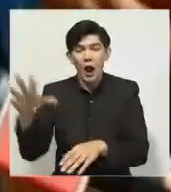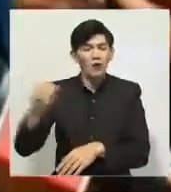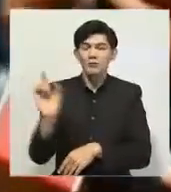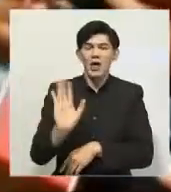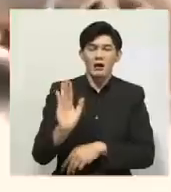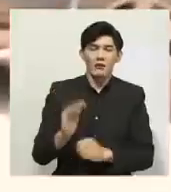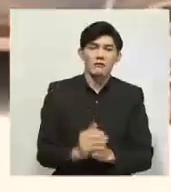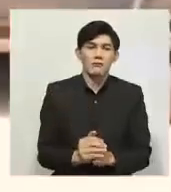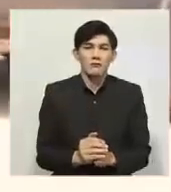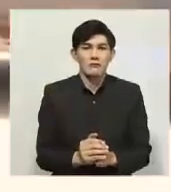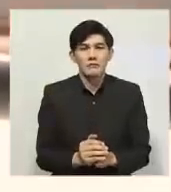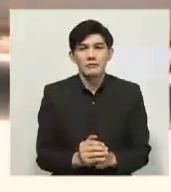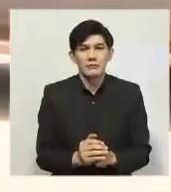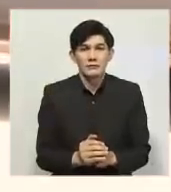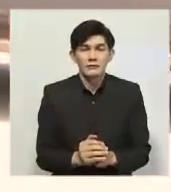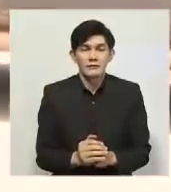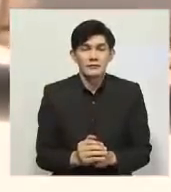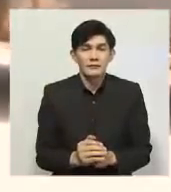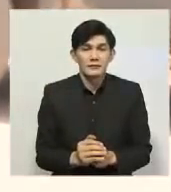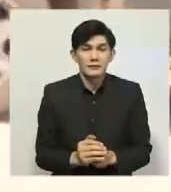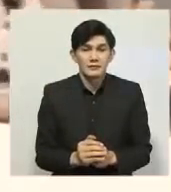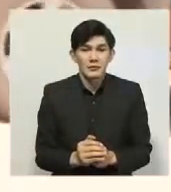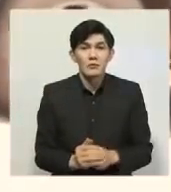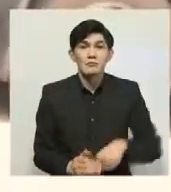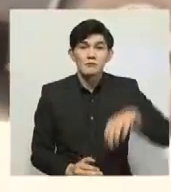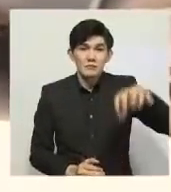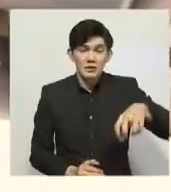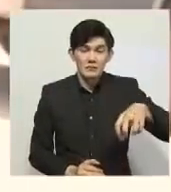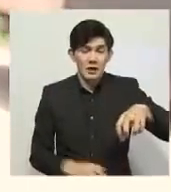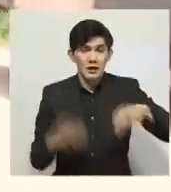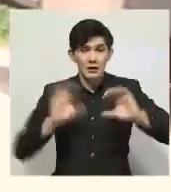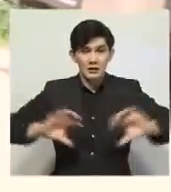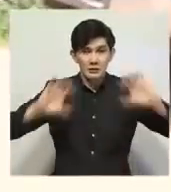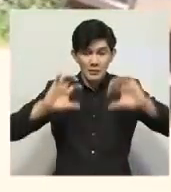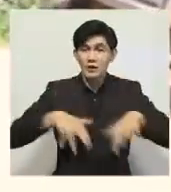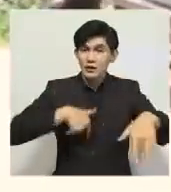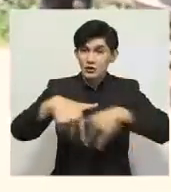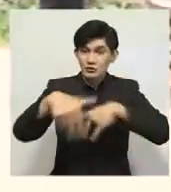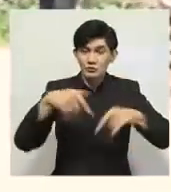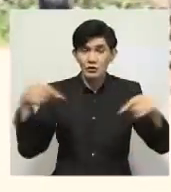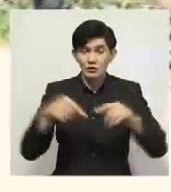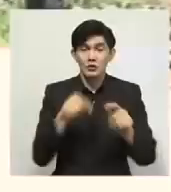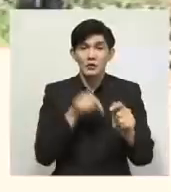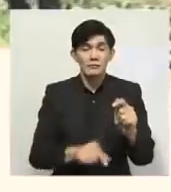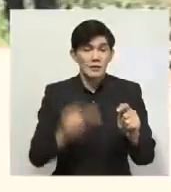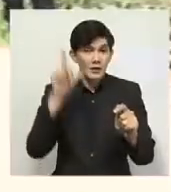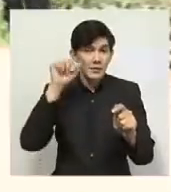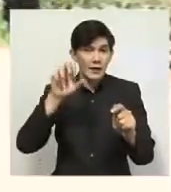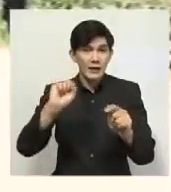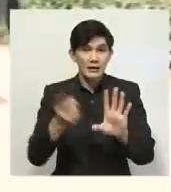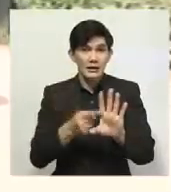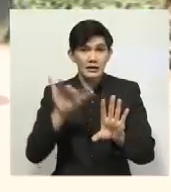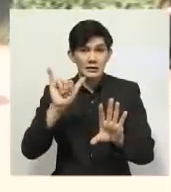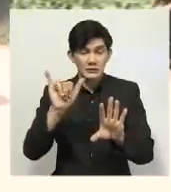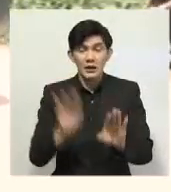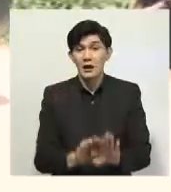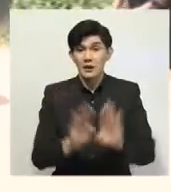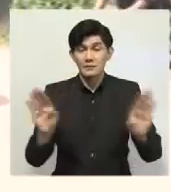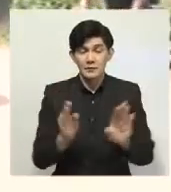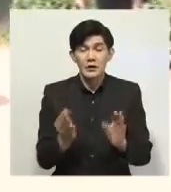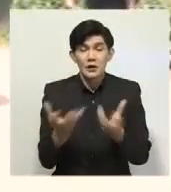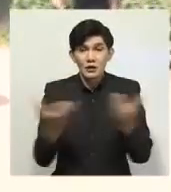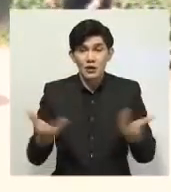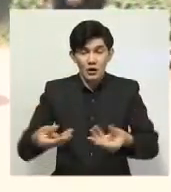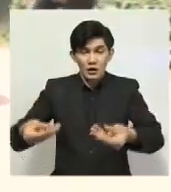ครับก็ หน่วยงานภาครัฐและก็ประชาชนนะครับในพื้นที่อำเภอแม่สายก็ได้ร่วมกันเปิดจุดรับบริจ